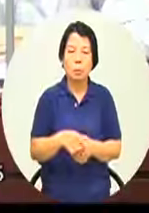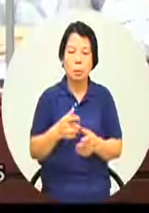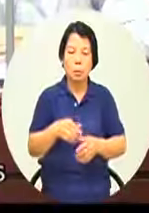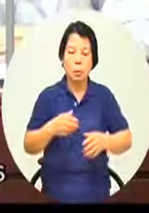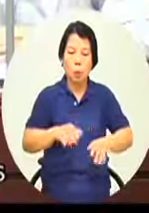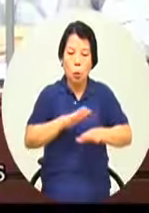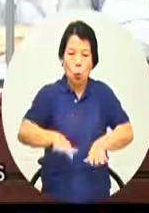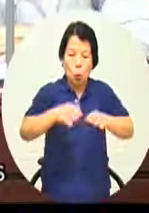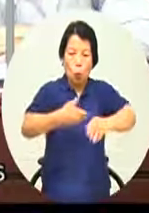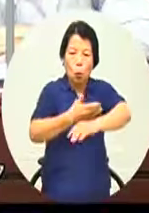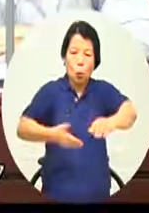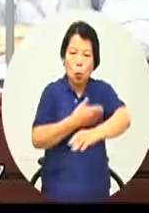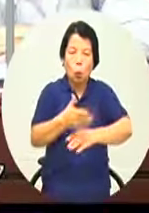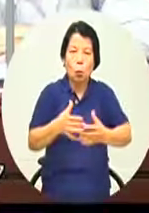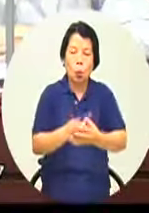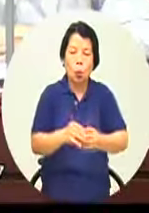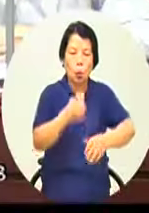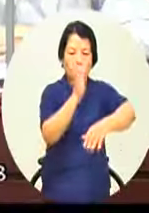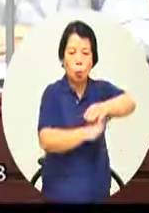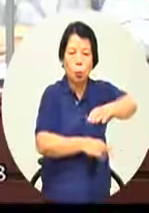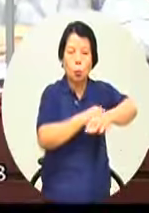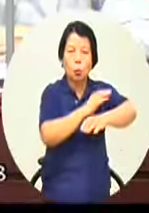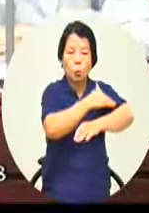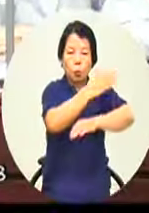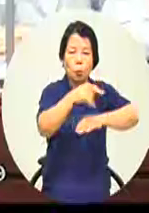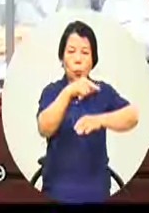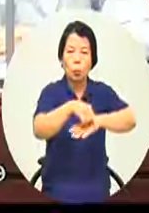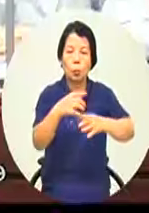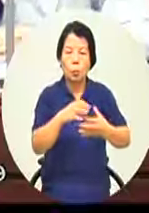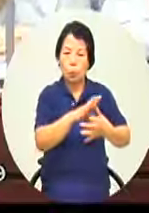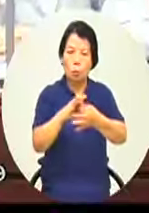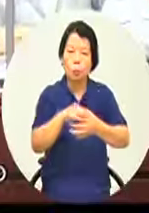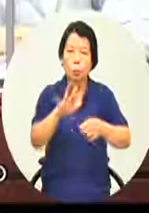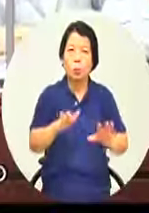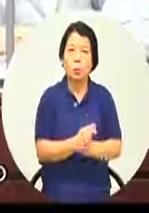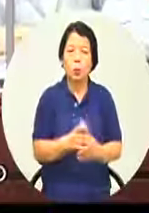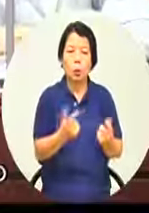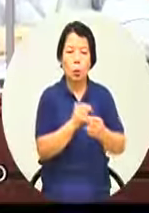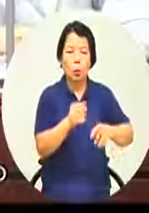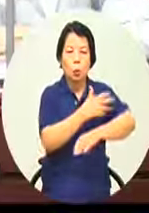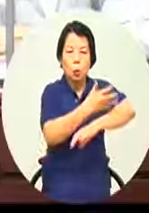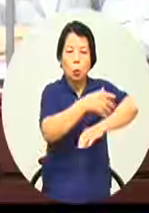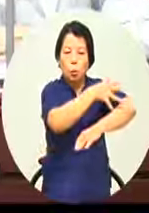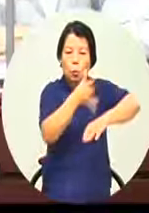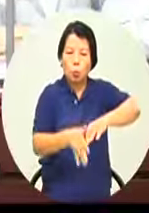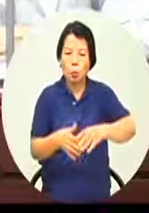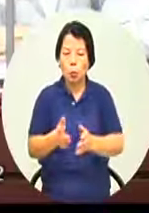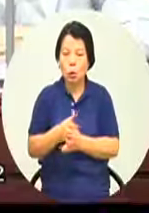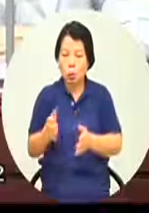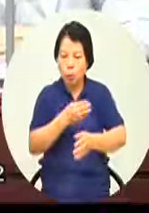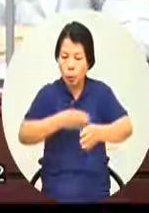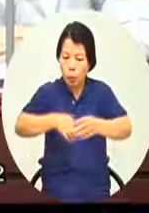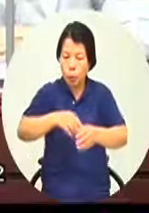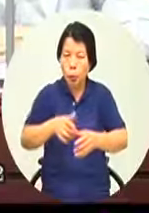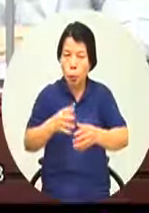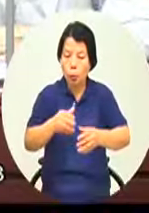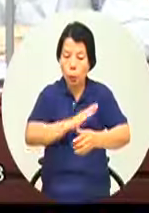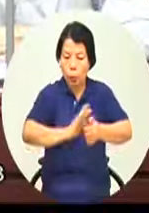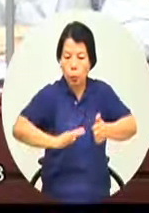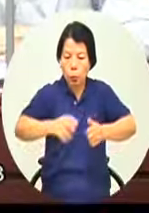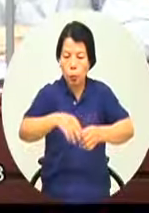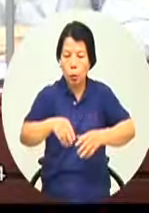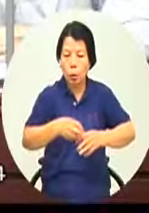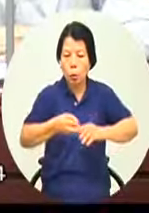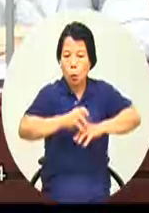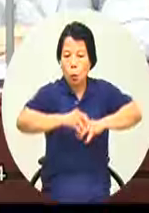三边沟截流主要就是把这个柴山的这个水全部导到鼓山运河，所以鼓山的一个三边沟